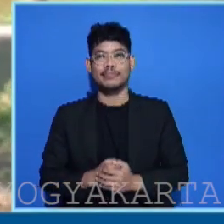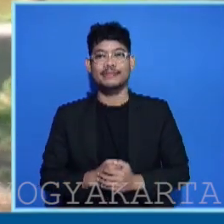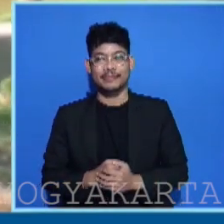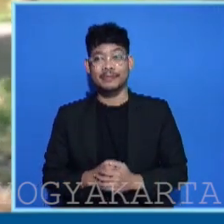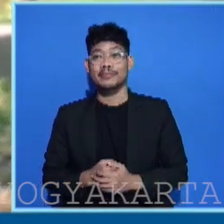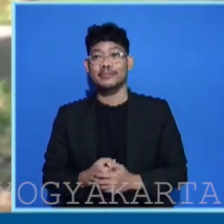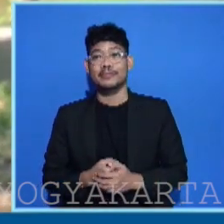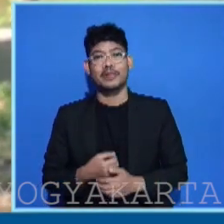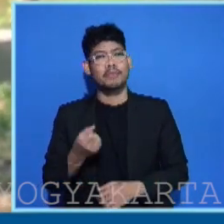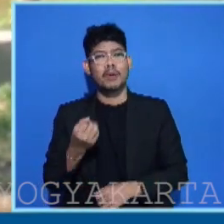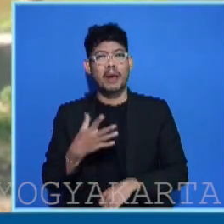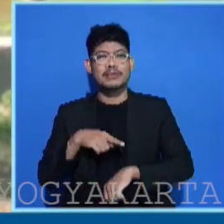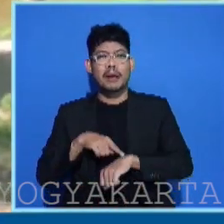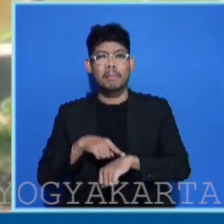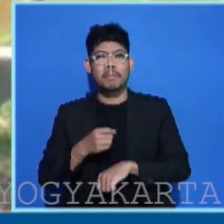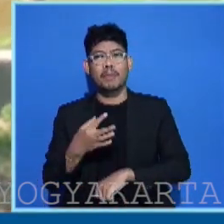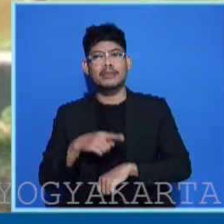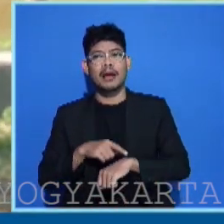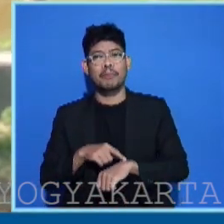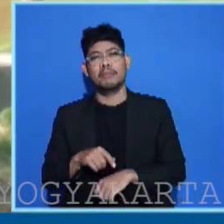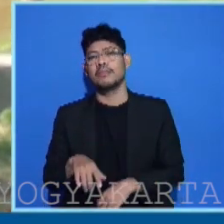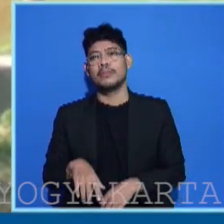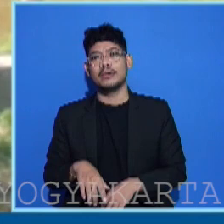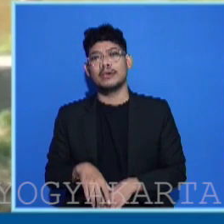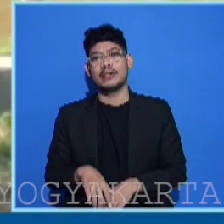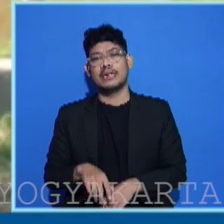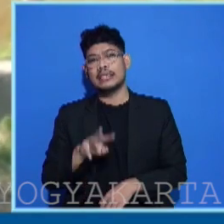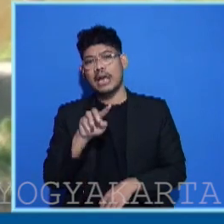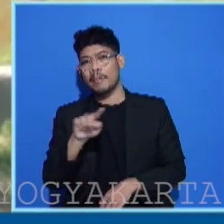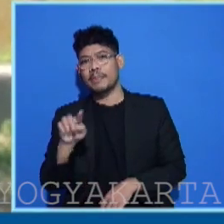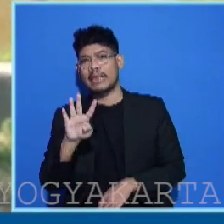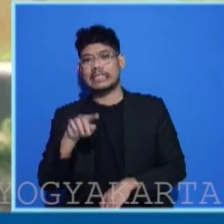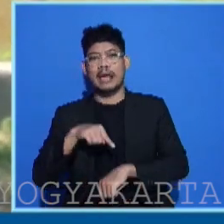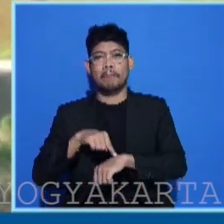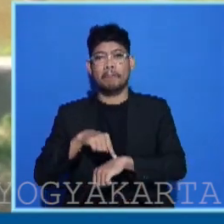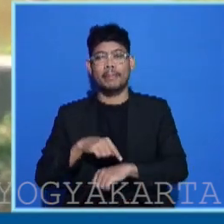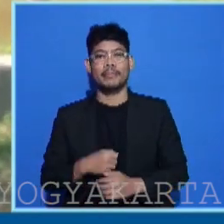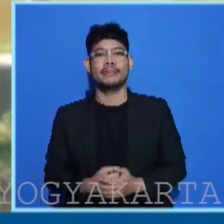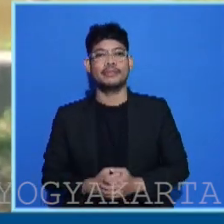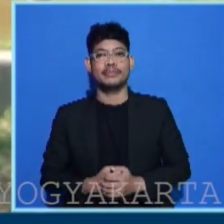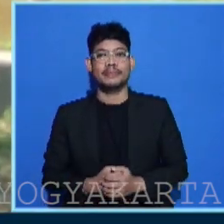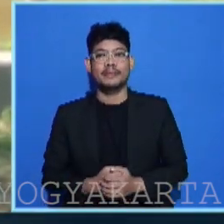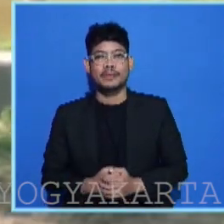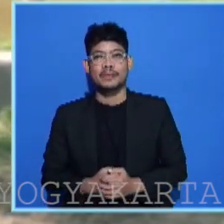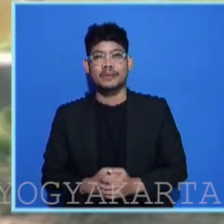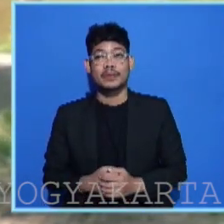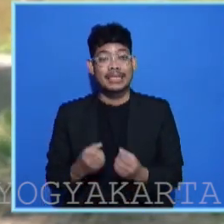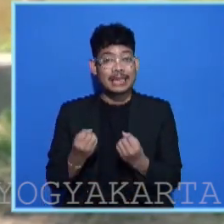Jonas? Sekitar 3-4 jam. Lajeng menawi tangan ini pun sudah susah.